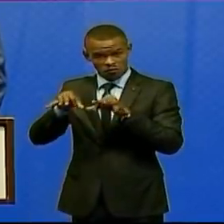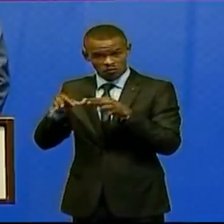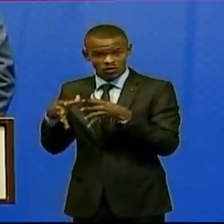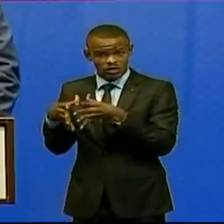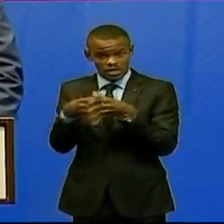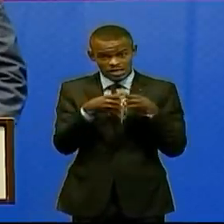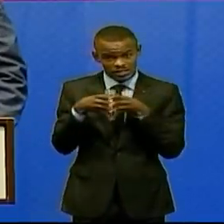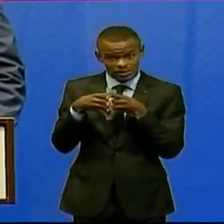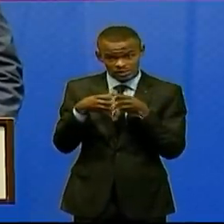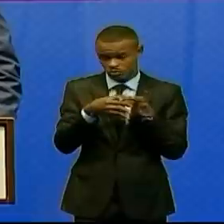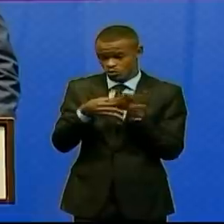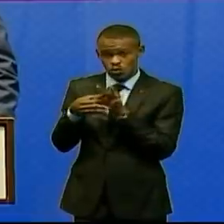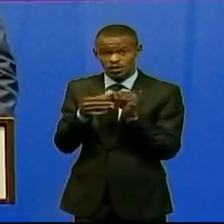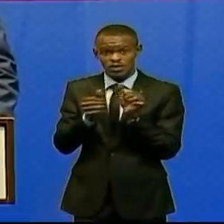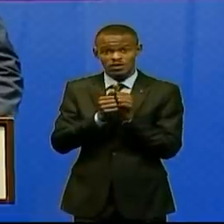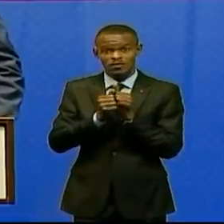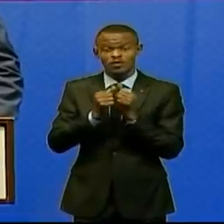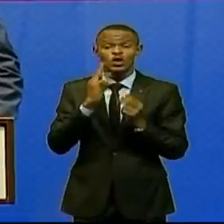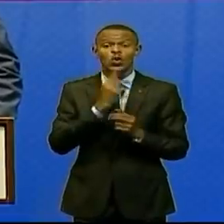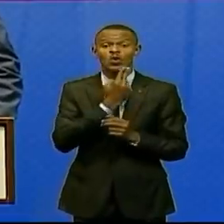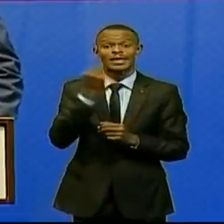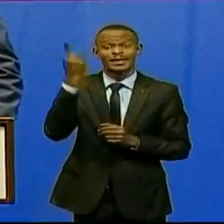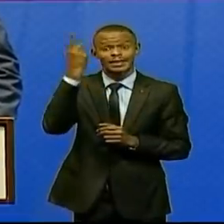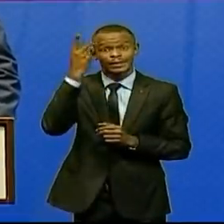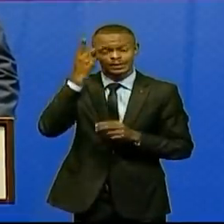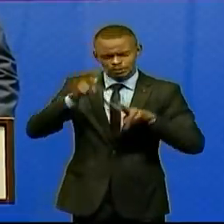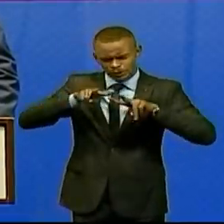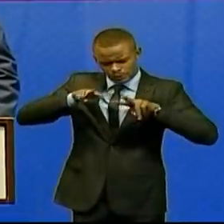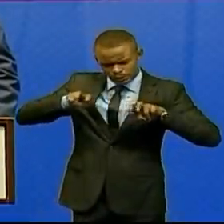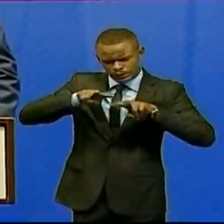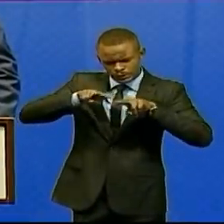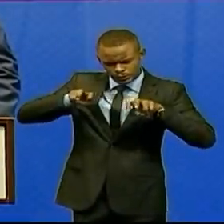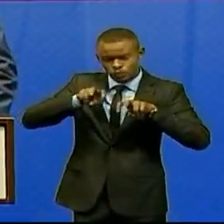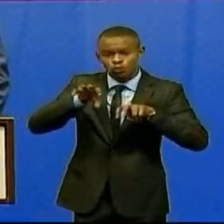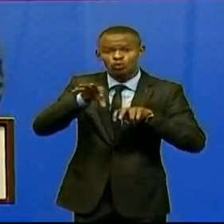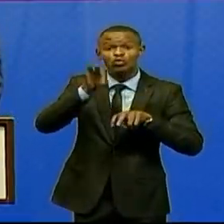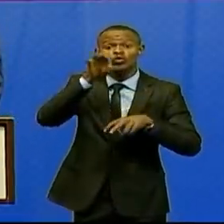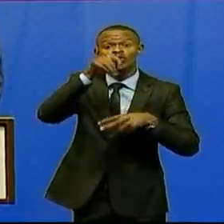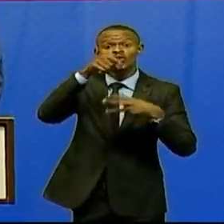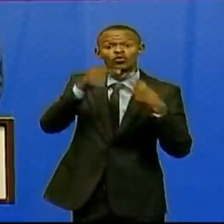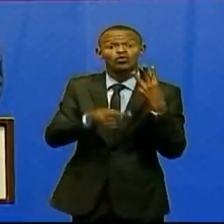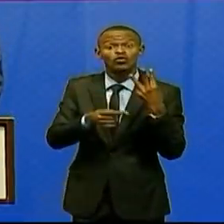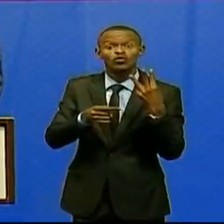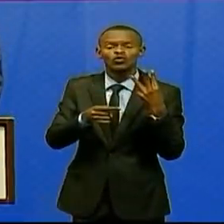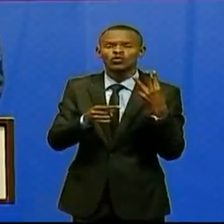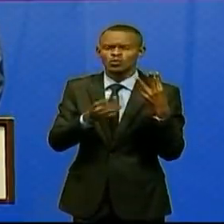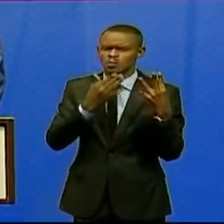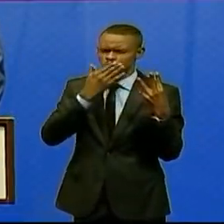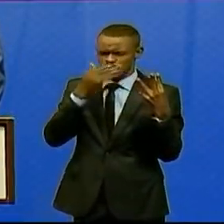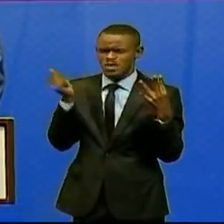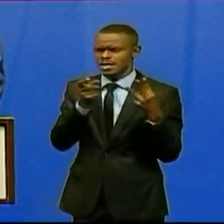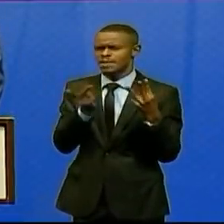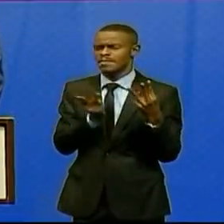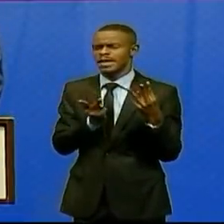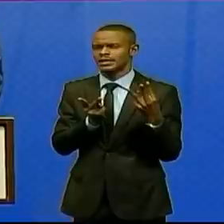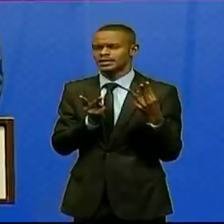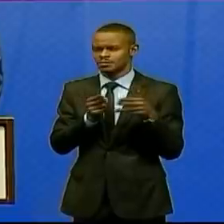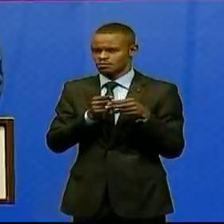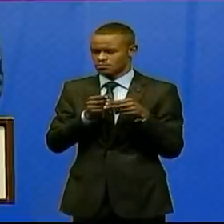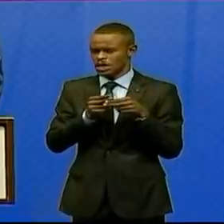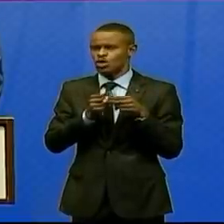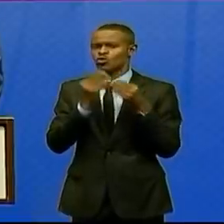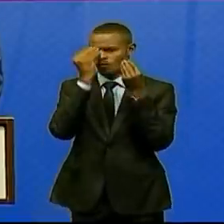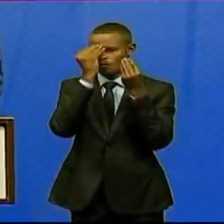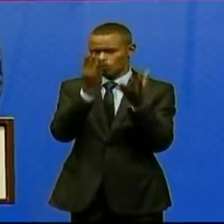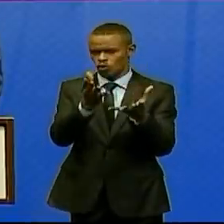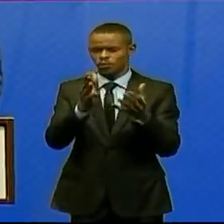ville de Kinshasa, l'un des 3 sites sera retenu dans un bref délai. Avant de passer à l'examen